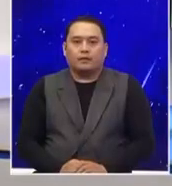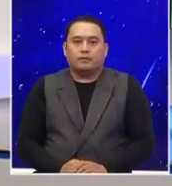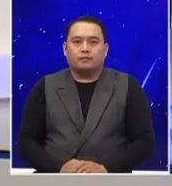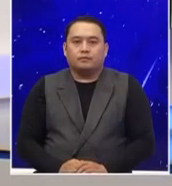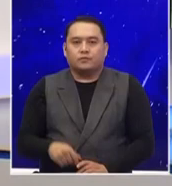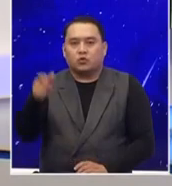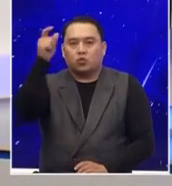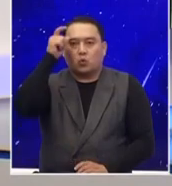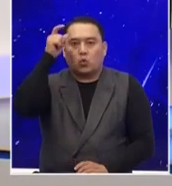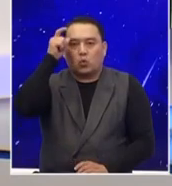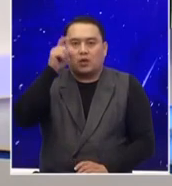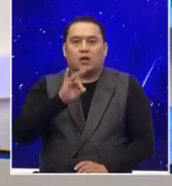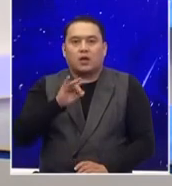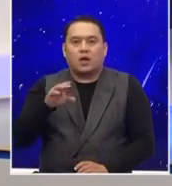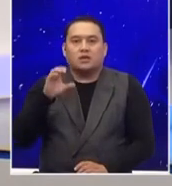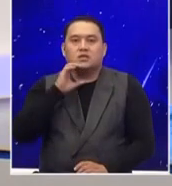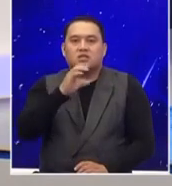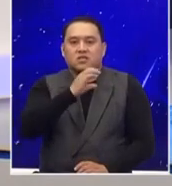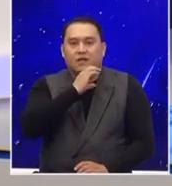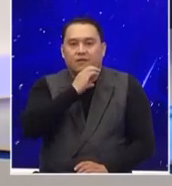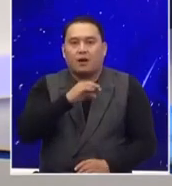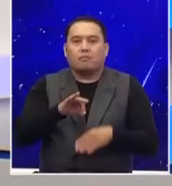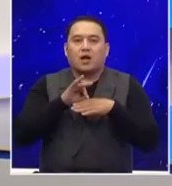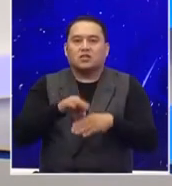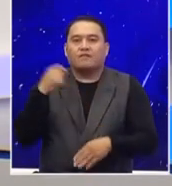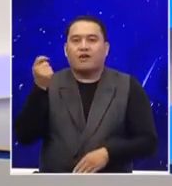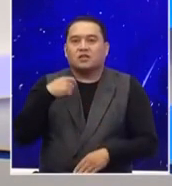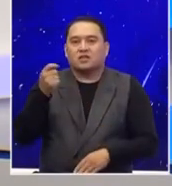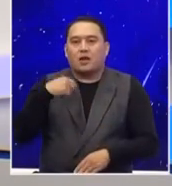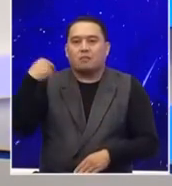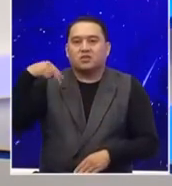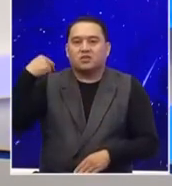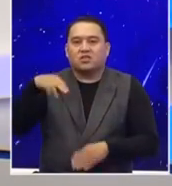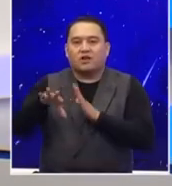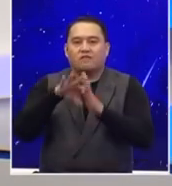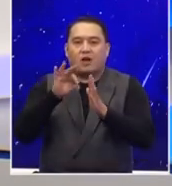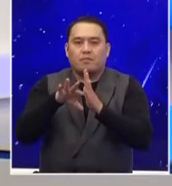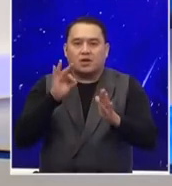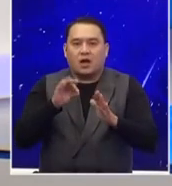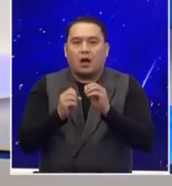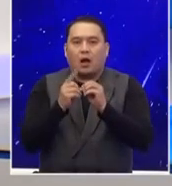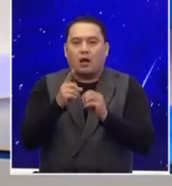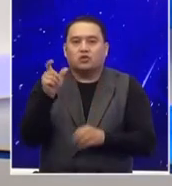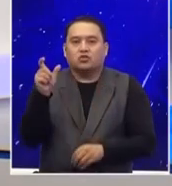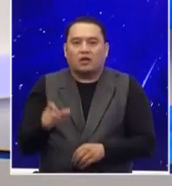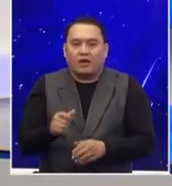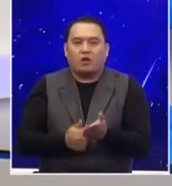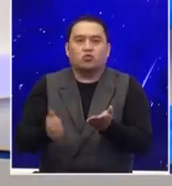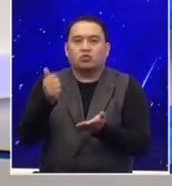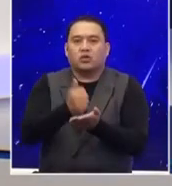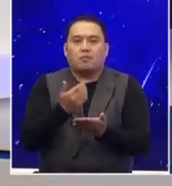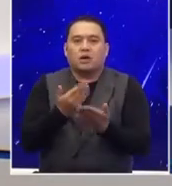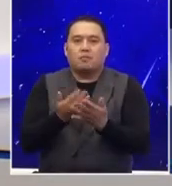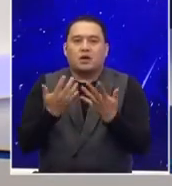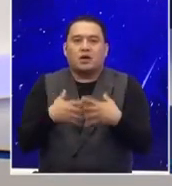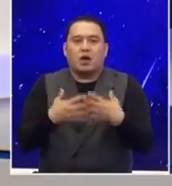В Турецкой республике Северного Кипра в воскресенье прошли президентские выборы. На них были допущены 11 кандидатов. По